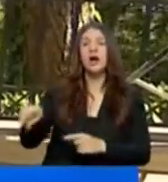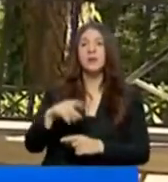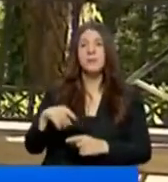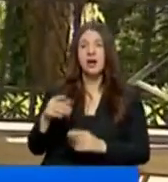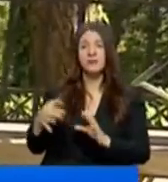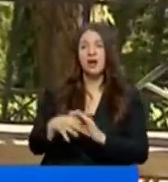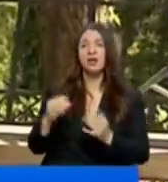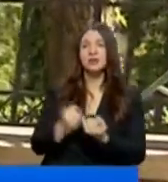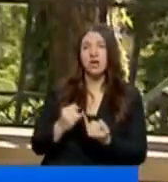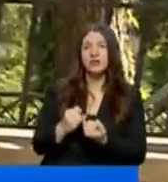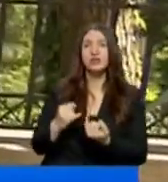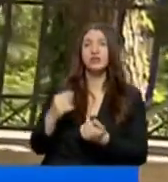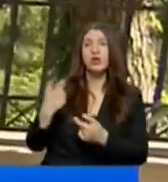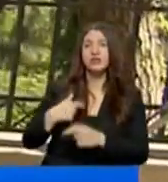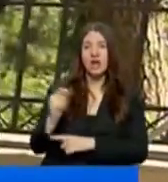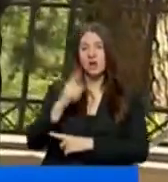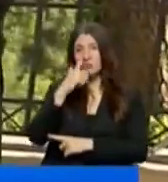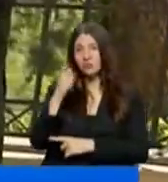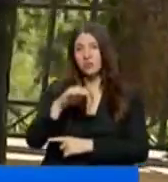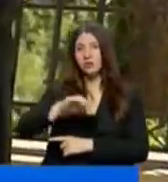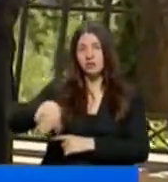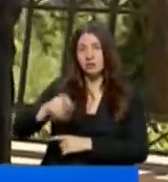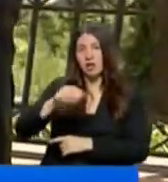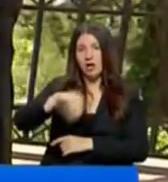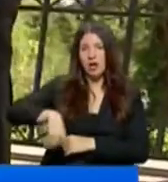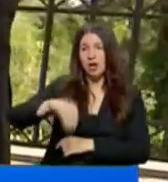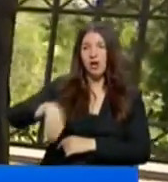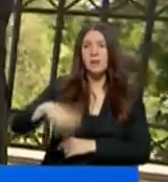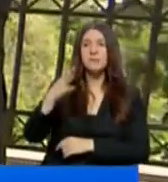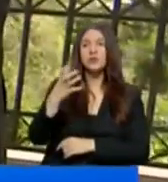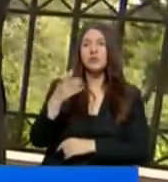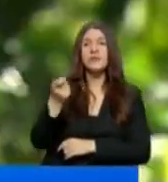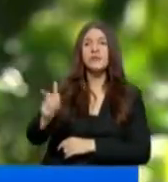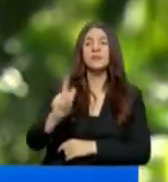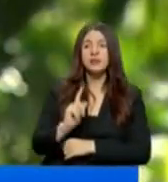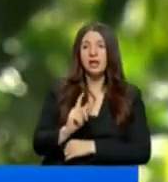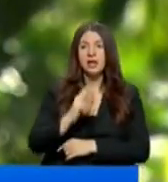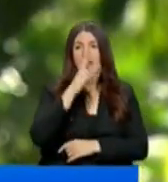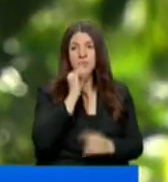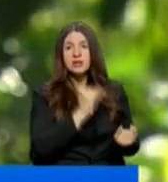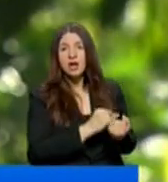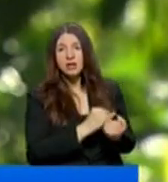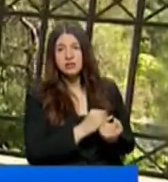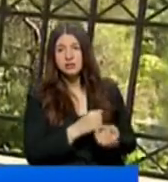taluk, kardeşi, özel kalem müdürü getirdiler paraları. 5 kuruş bile vermediler. Kimin kardeşi?